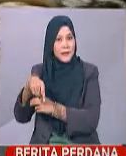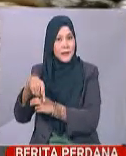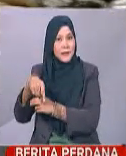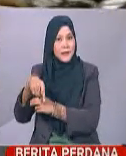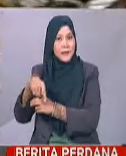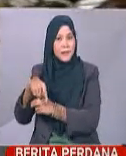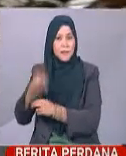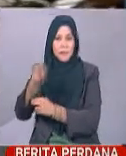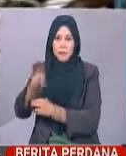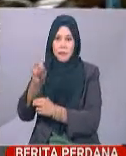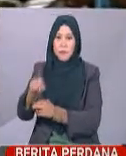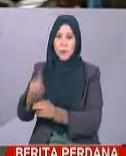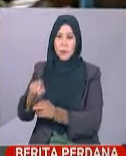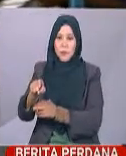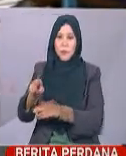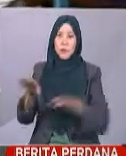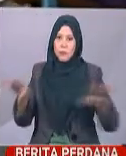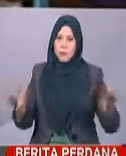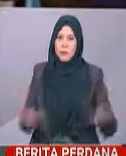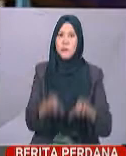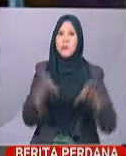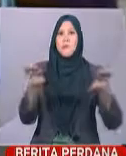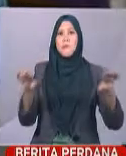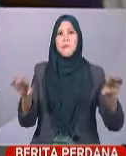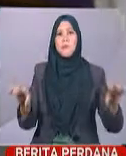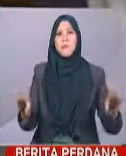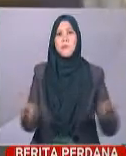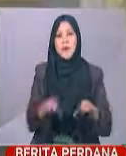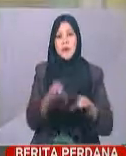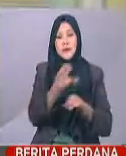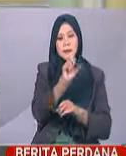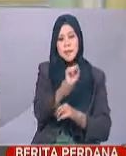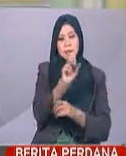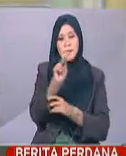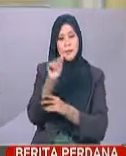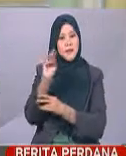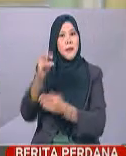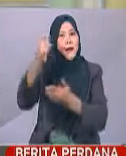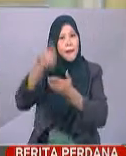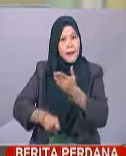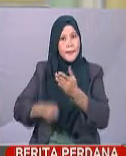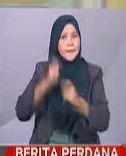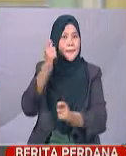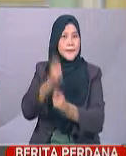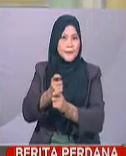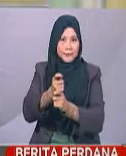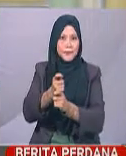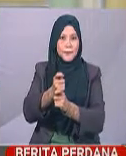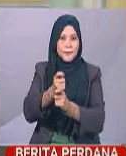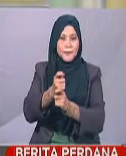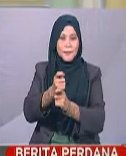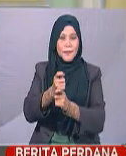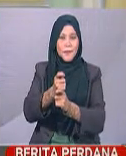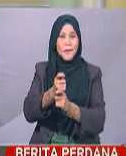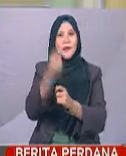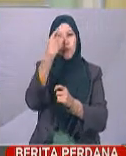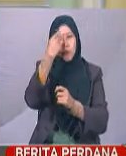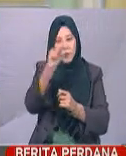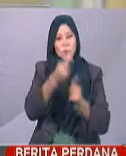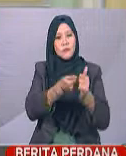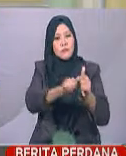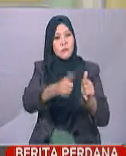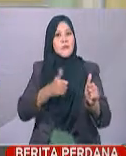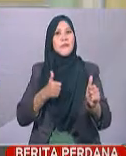akan perlu melaksanakan dan mereka akan melaksanakan skim harga maksimum sebagai langkah bagi